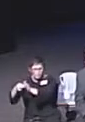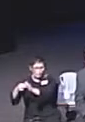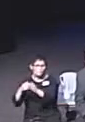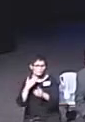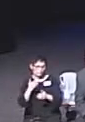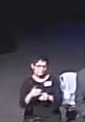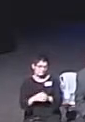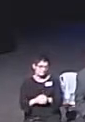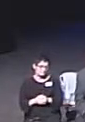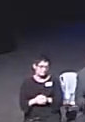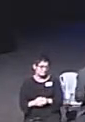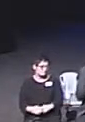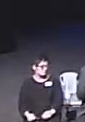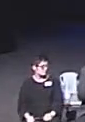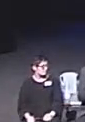Okei. Okay.